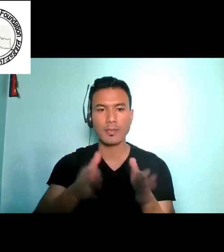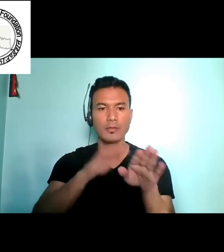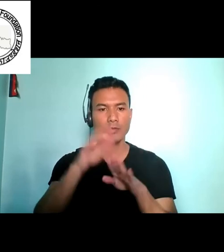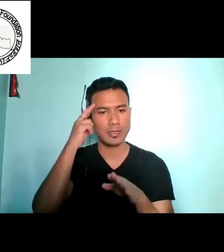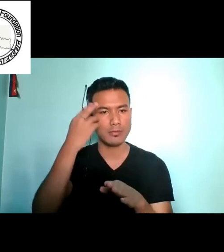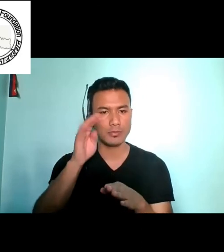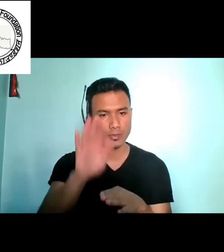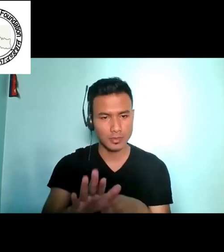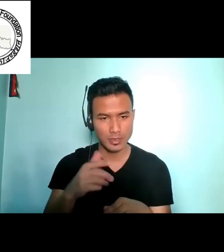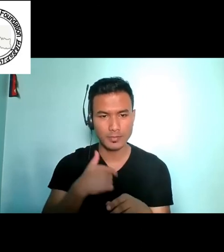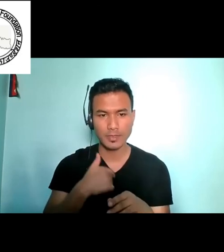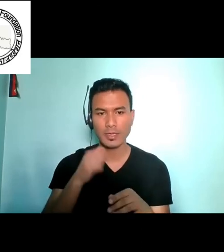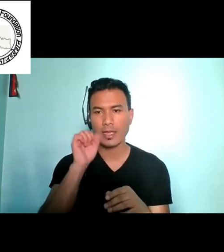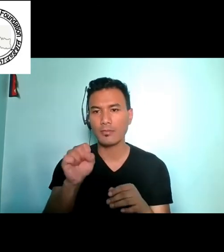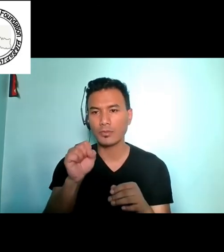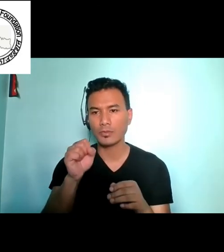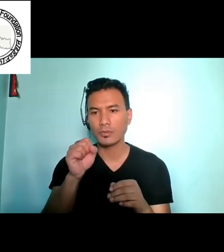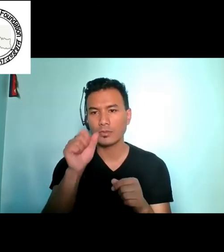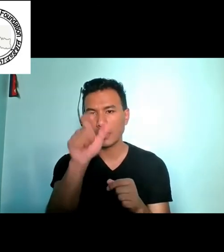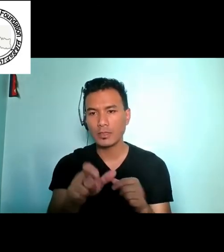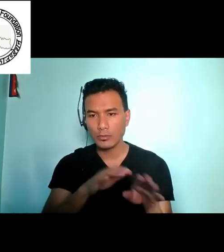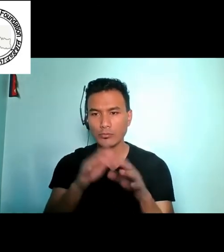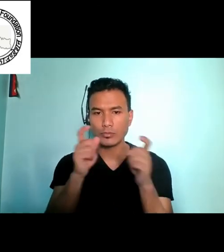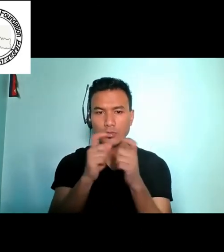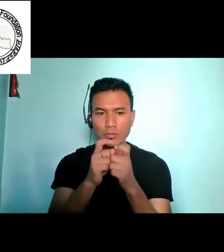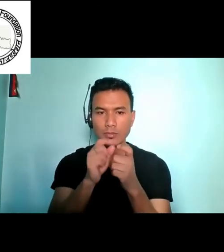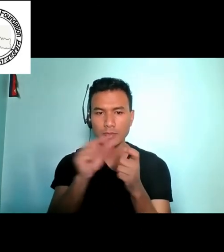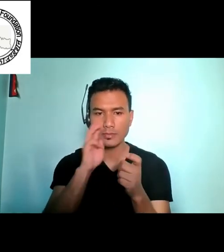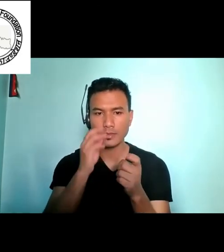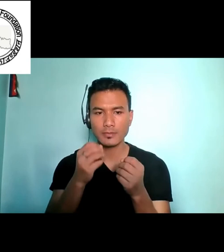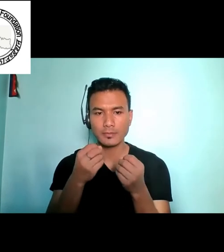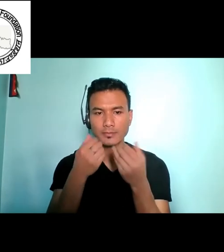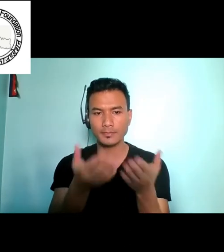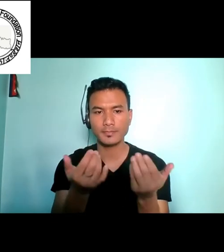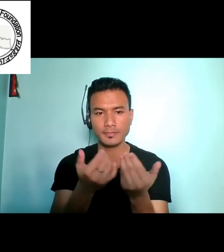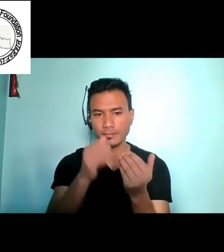विजयाजी हजुरलाई मैले आफ्नो केसेसहरूको डिस्कसन गरिदिन हुनको लागि अनुरोध गरेँ।